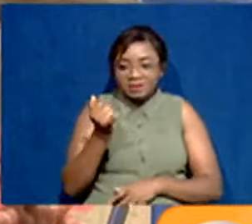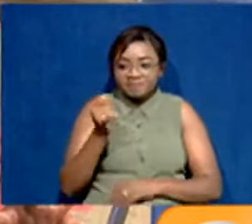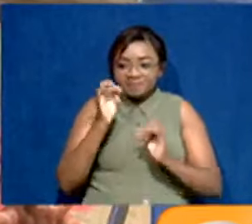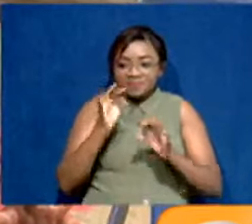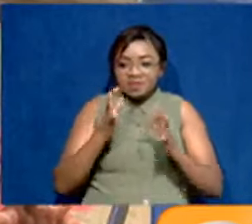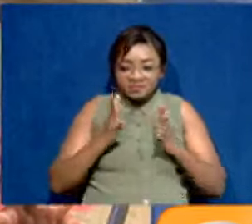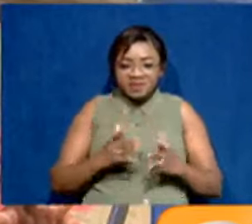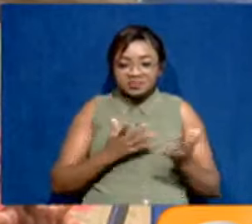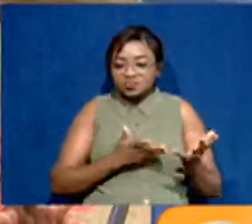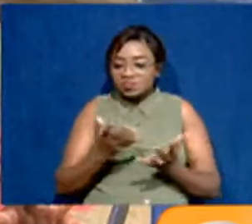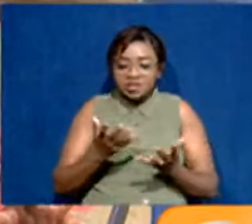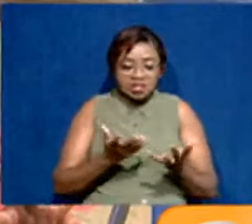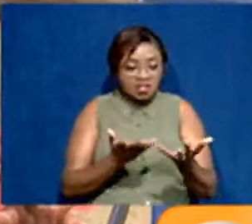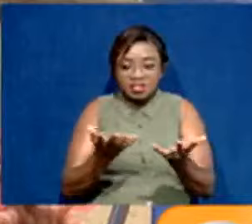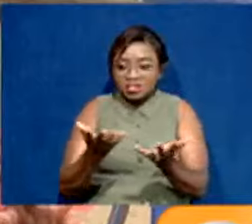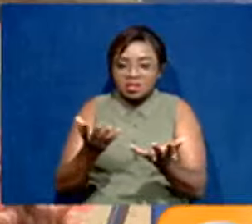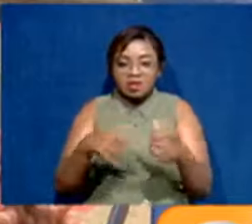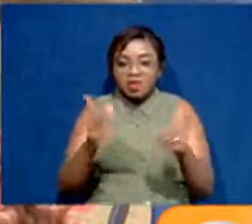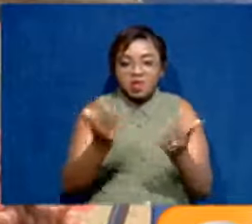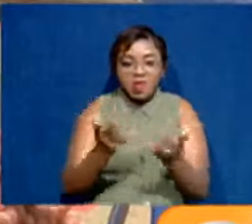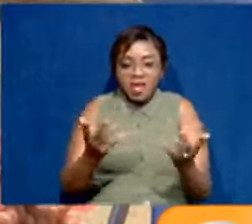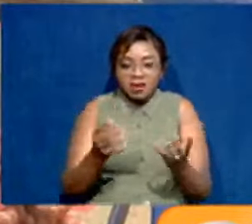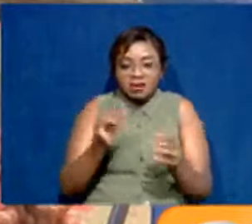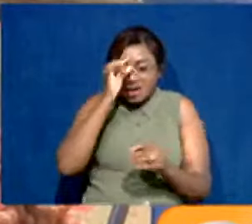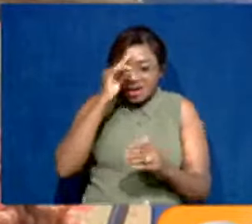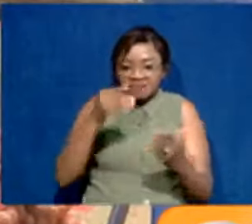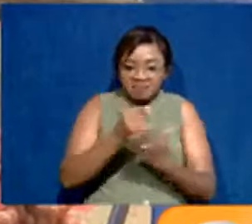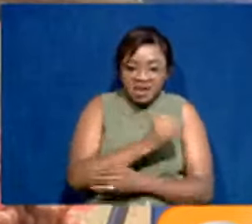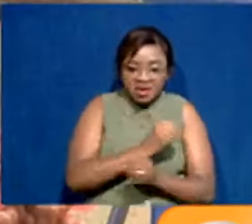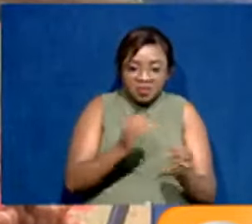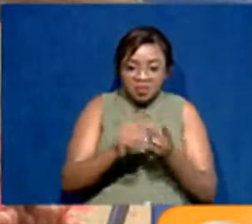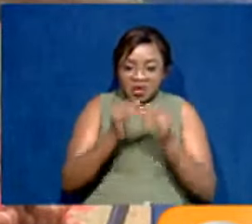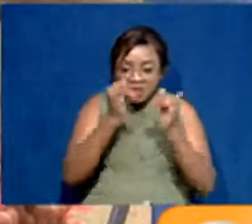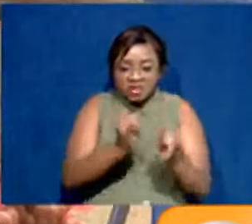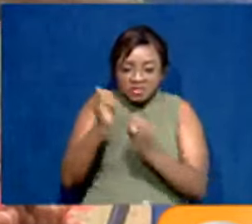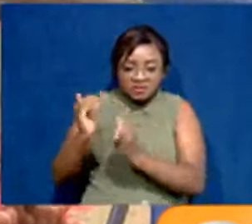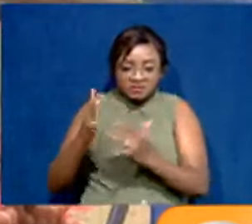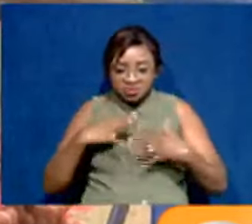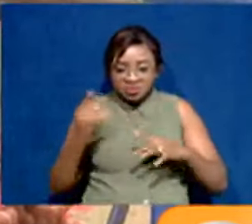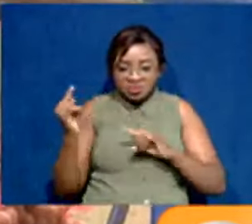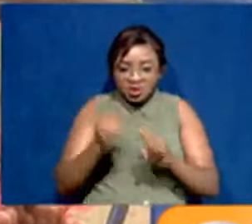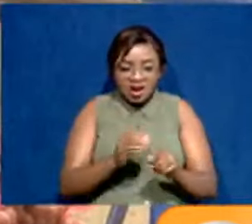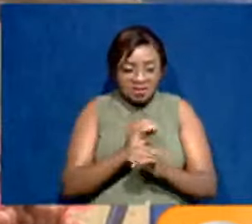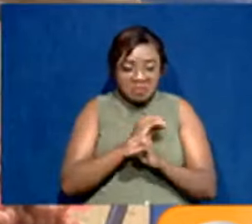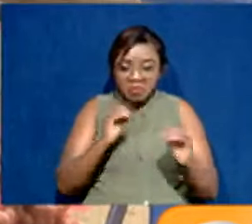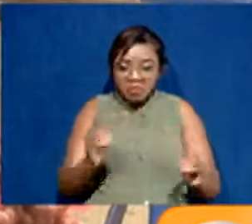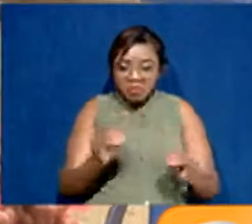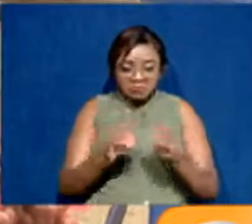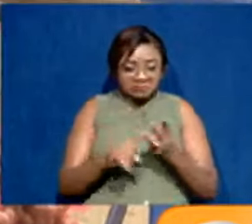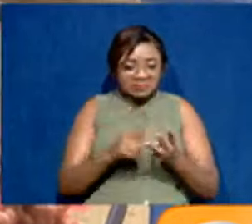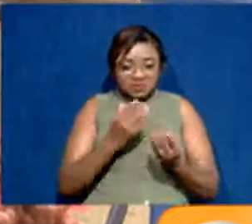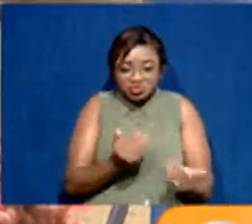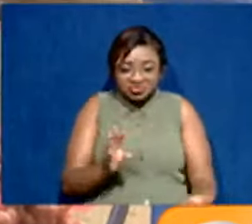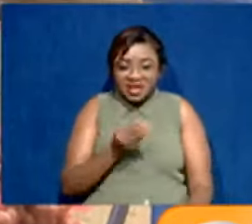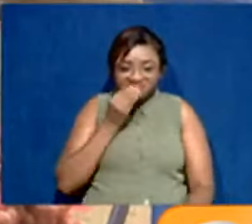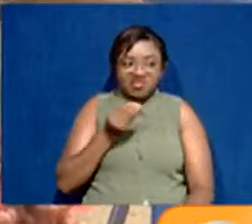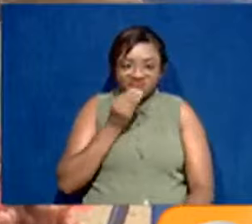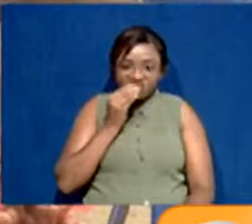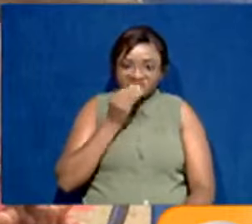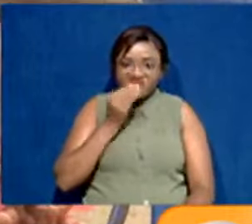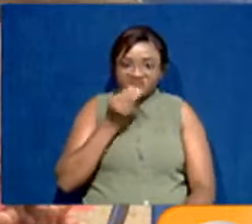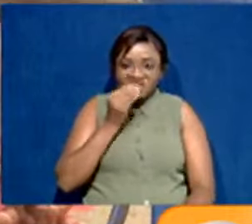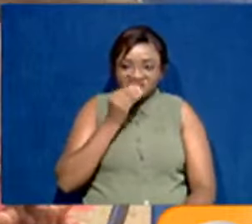pereka hakuna. Hakuna serikali inanunua. Hakuna mtu ananunua. Hii kitu sasa haiwezi kuliwa na watoto.